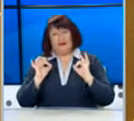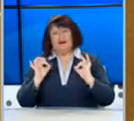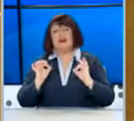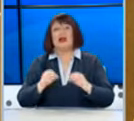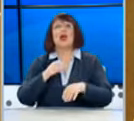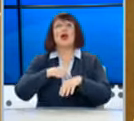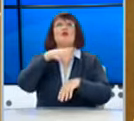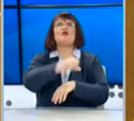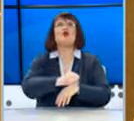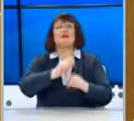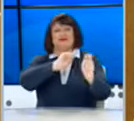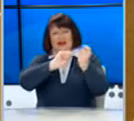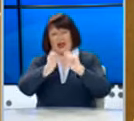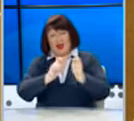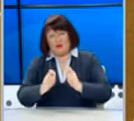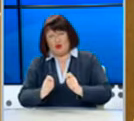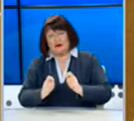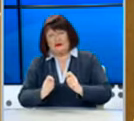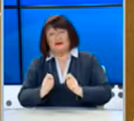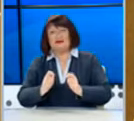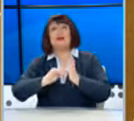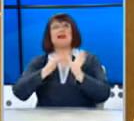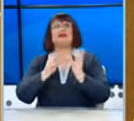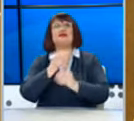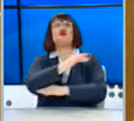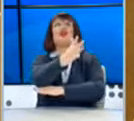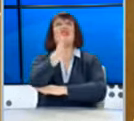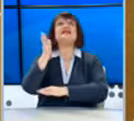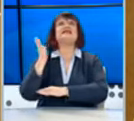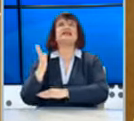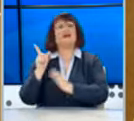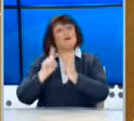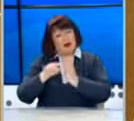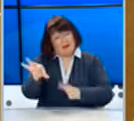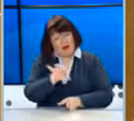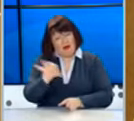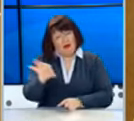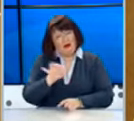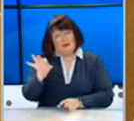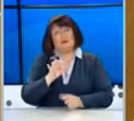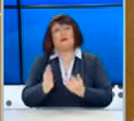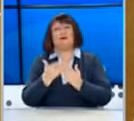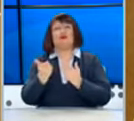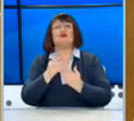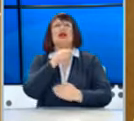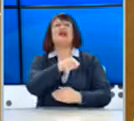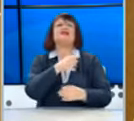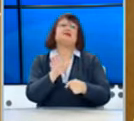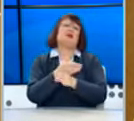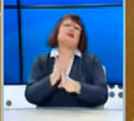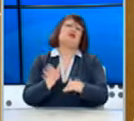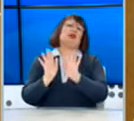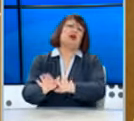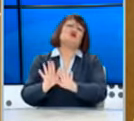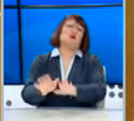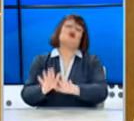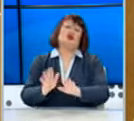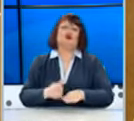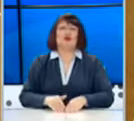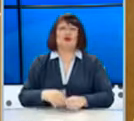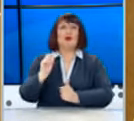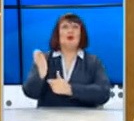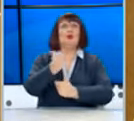Η πρόληψη και η αποκατάσταση είναι αρμοδιότητες της δασικής υπηρεσίας, η οποία πρέπει να ενισχυθεί. Και εσείς την έχετε ισοπεδώσει. Η